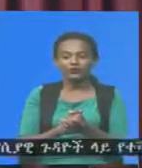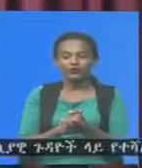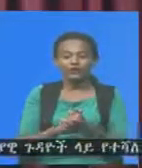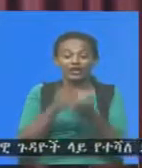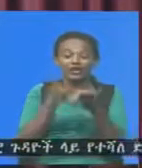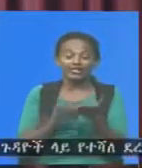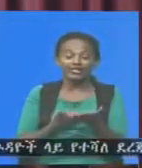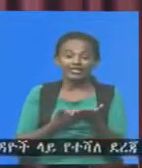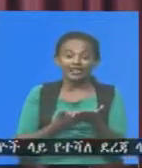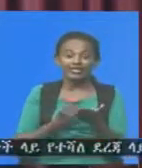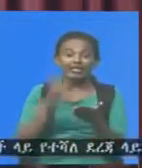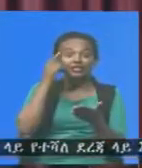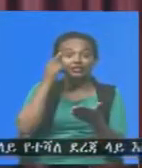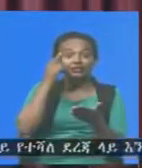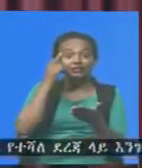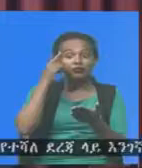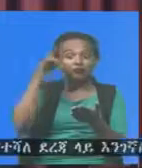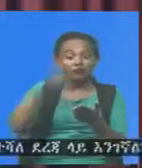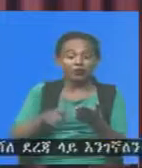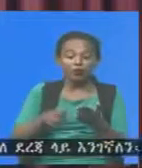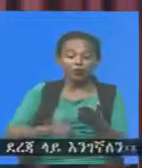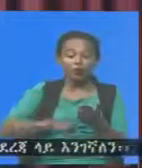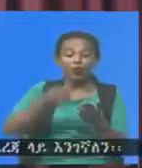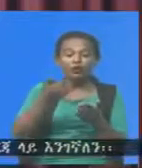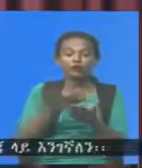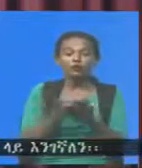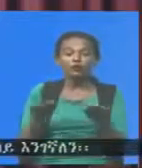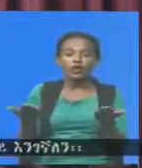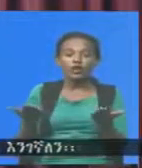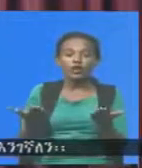እዚህ ላይ ሊታሰብበት የሚገባ ዋናው ጉዳይ